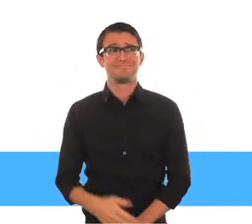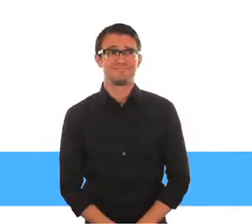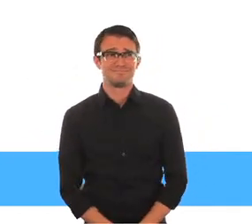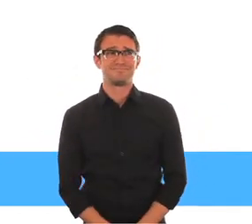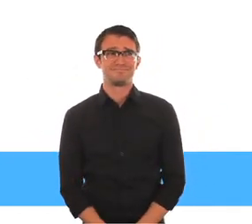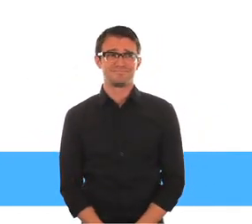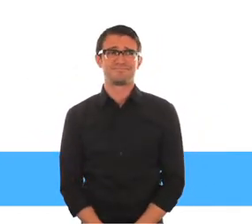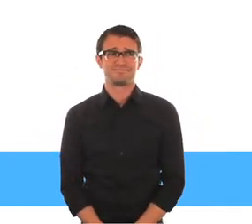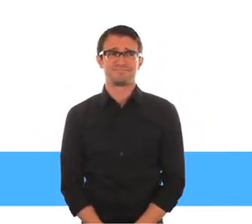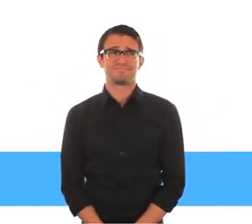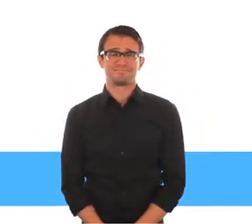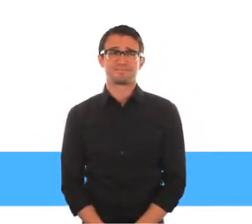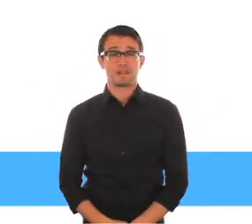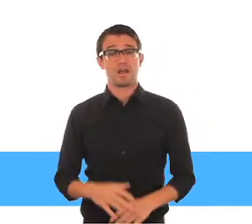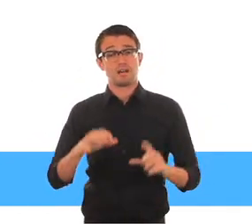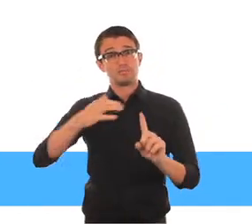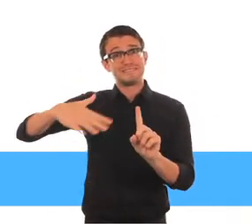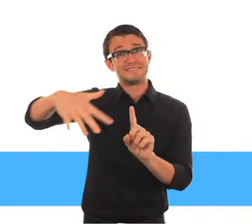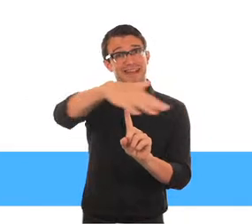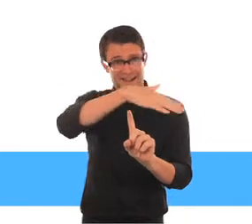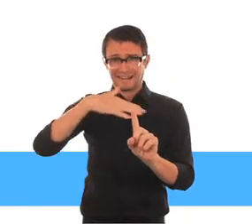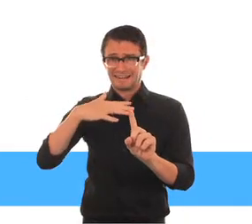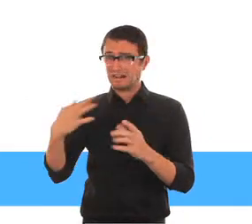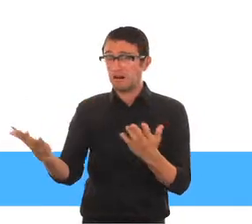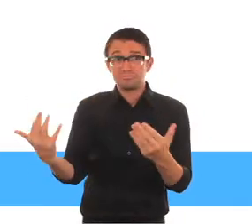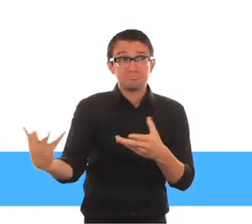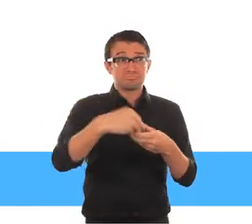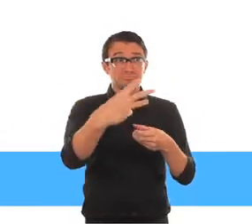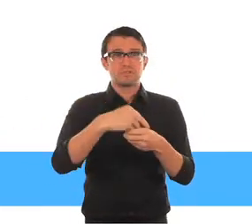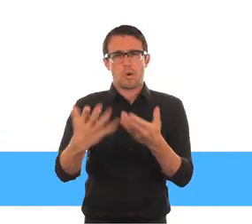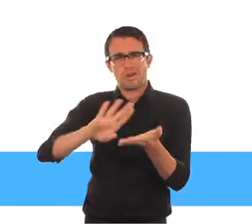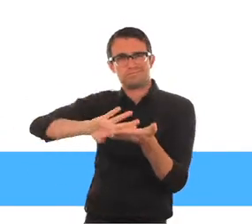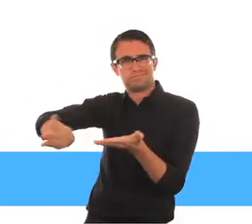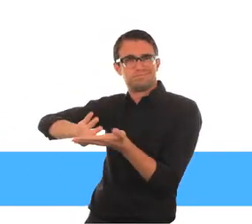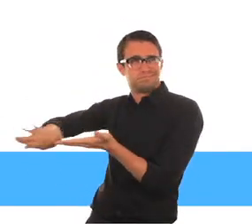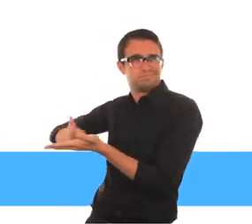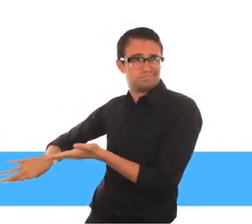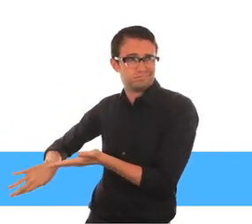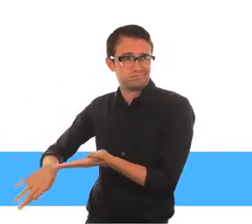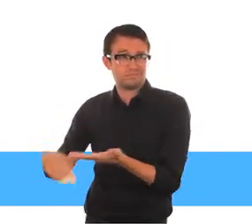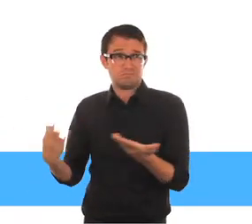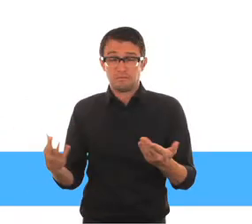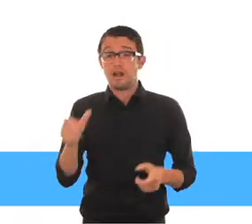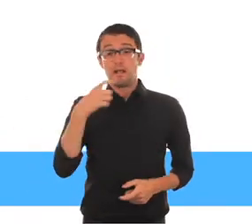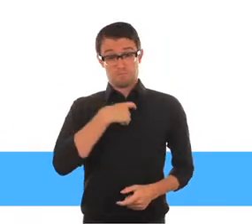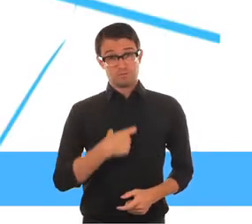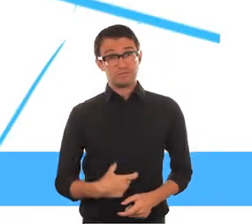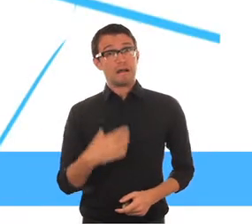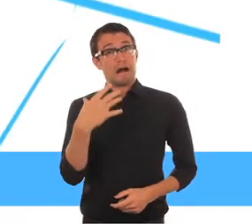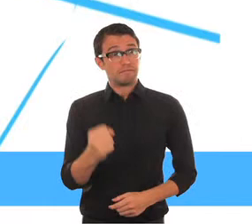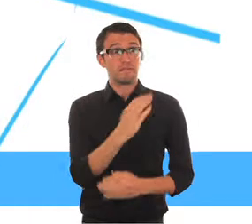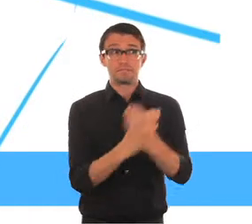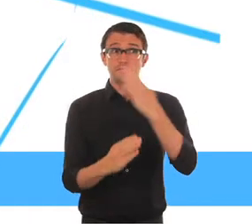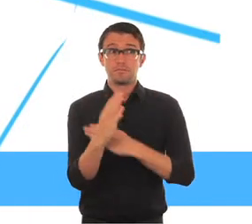participer à la société ou bien nous exclure. Voici quelques exemples de situations incapacitantes auxquelles nous pouvons être confrontés au cours de